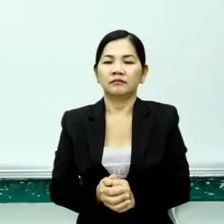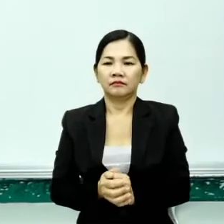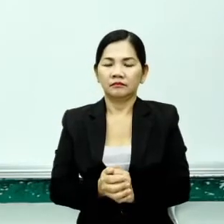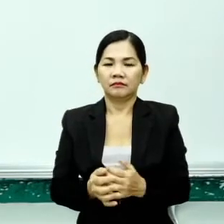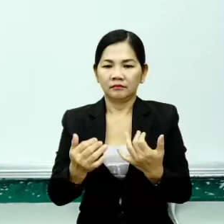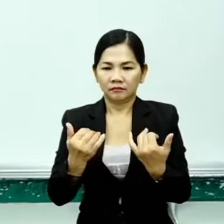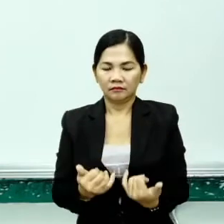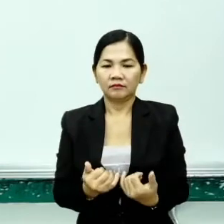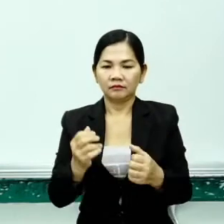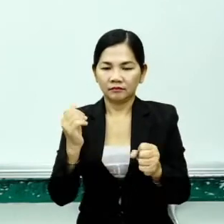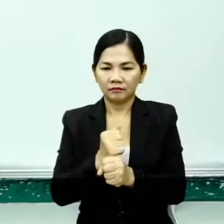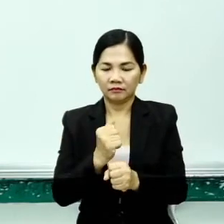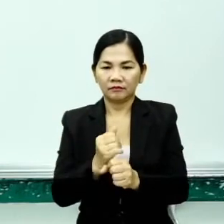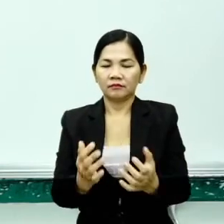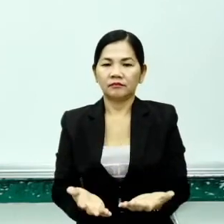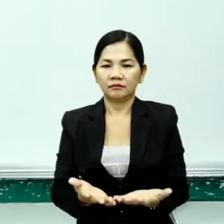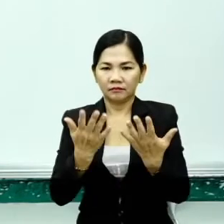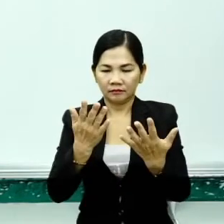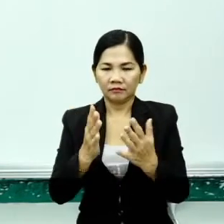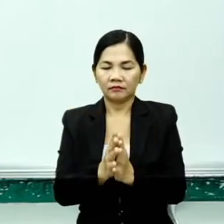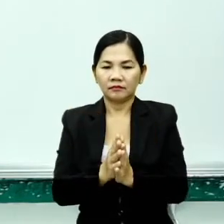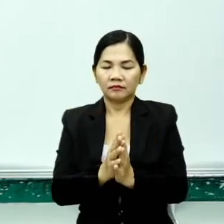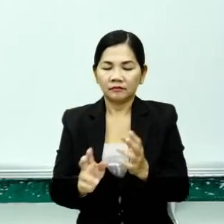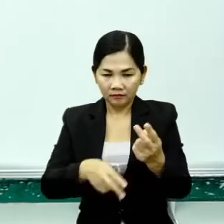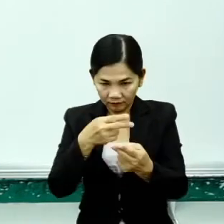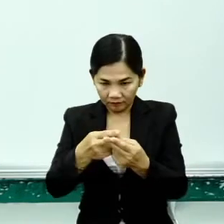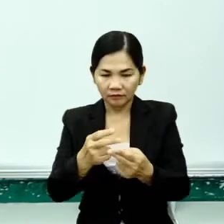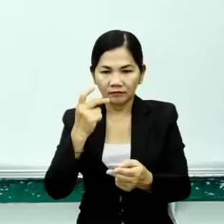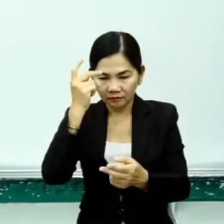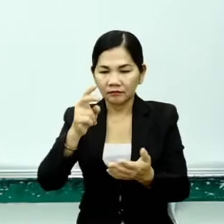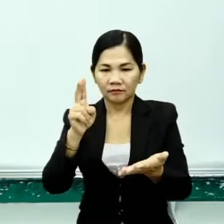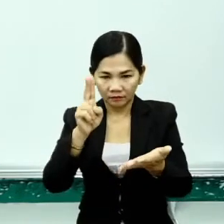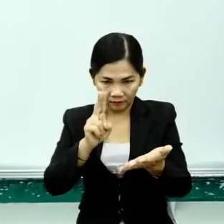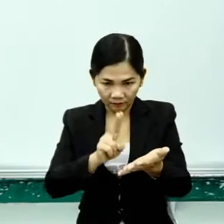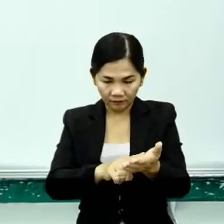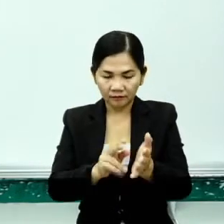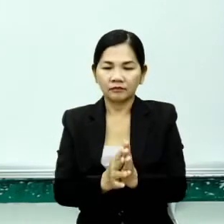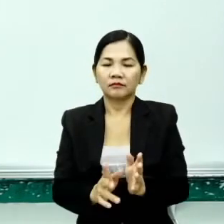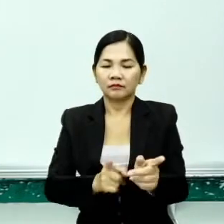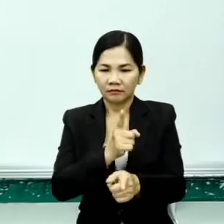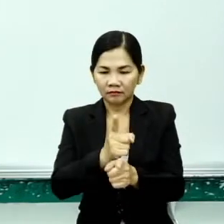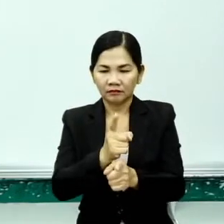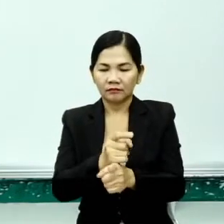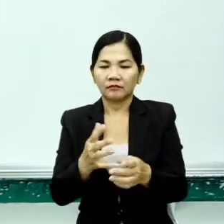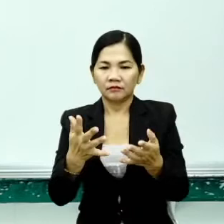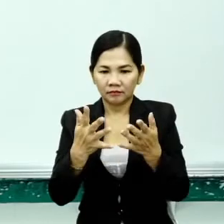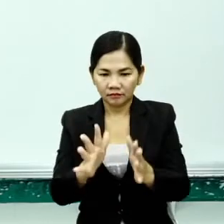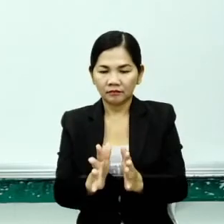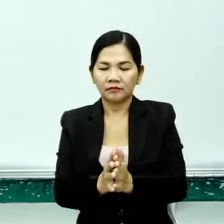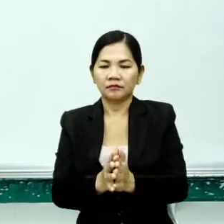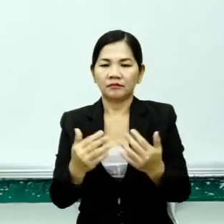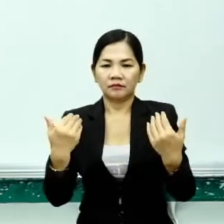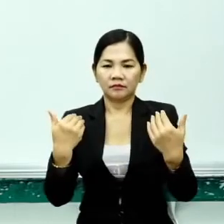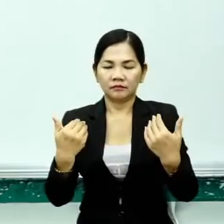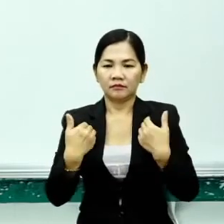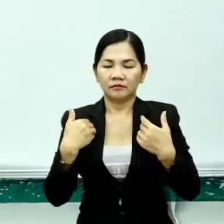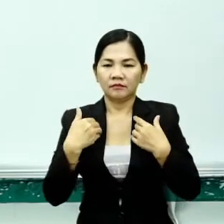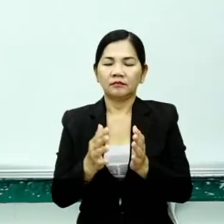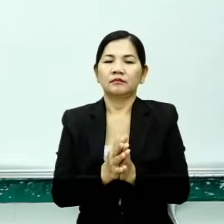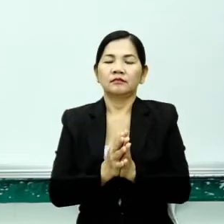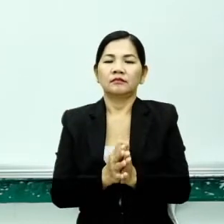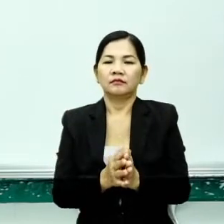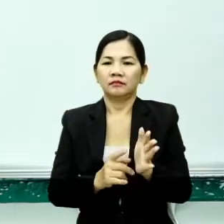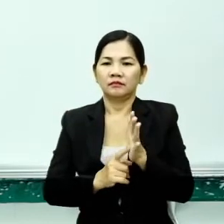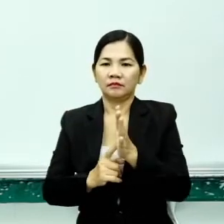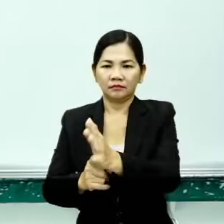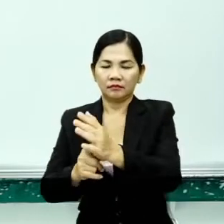cha chẳng đâm bay ở thua ca thêm to chầm lái để con bàn cất tục cha tá ở trong tờ đại đệ tế cha nè kêu nâng miền cha nâng miền ở với